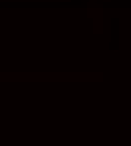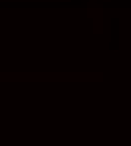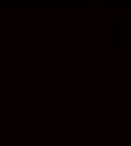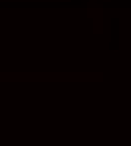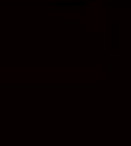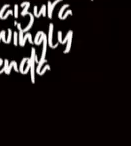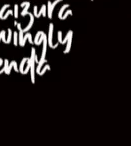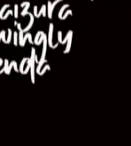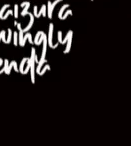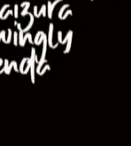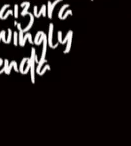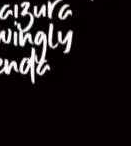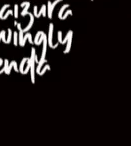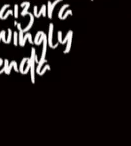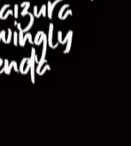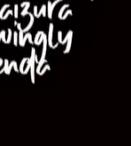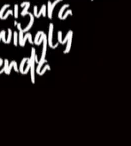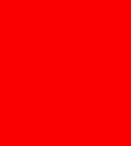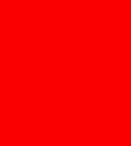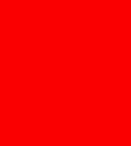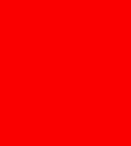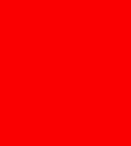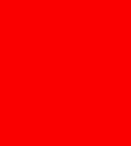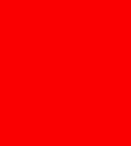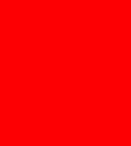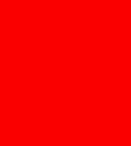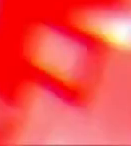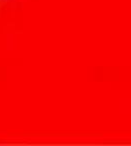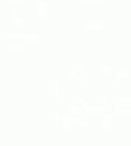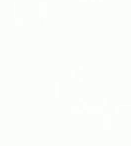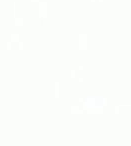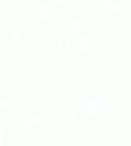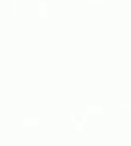Dipersembahkan oleh Komite Penanganan COVID-19 dan Pemulihan Ekonomi Nasional dan Kominfo.